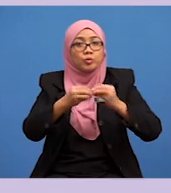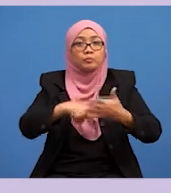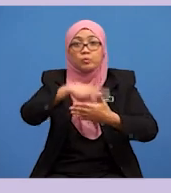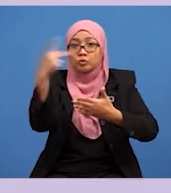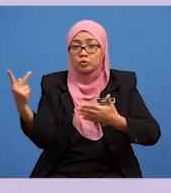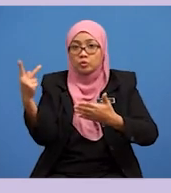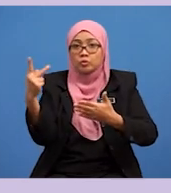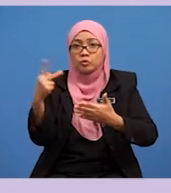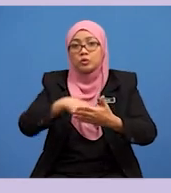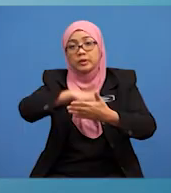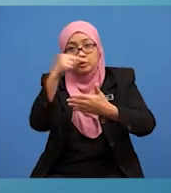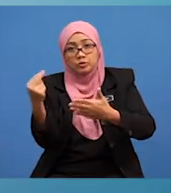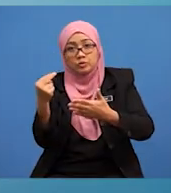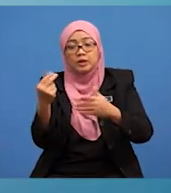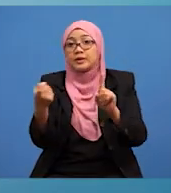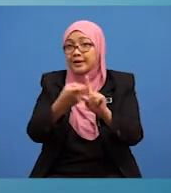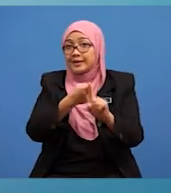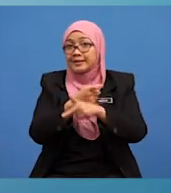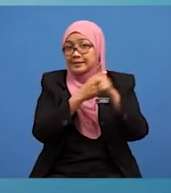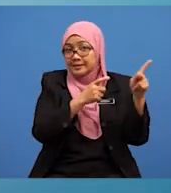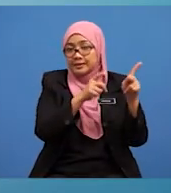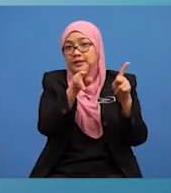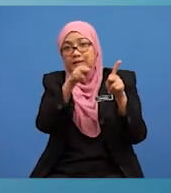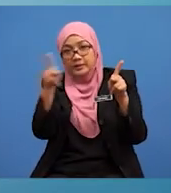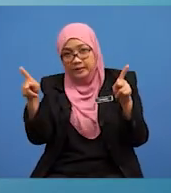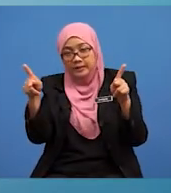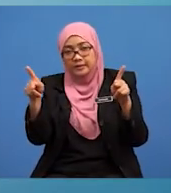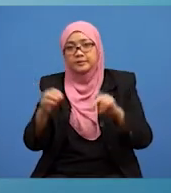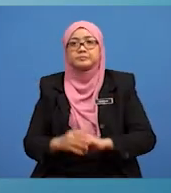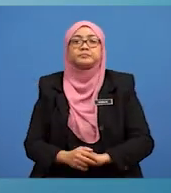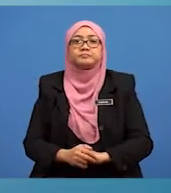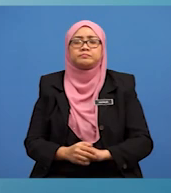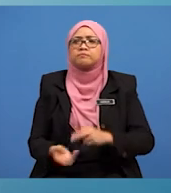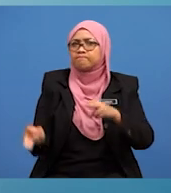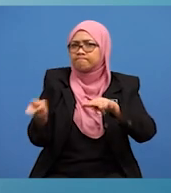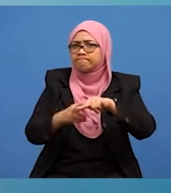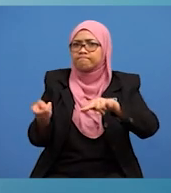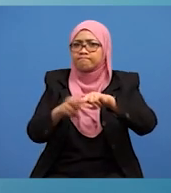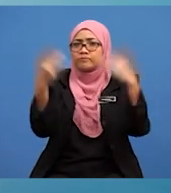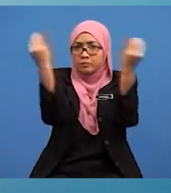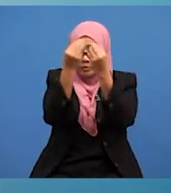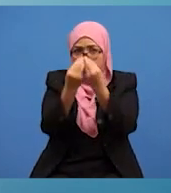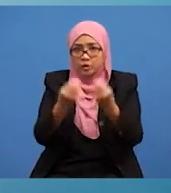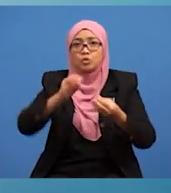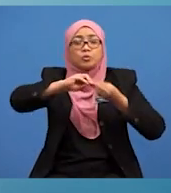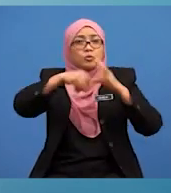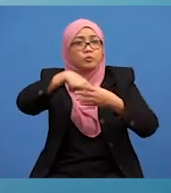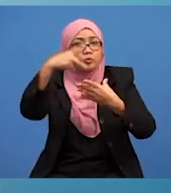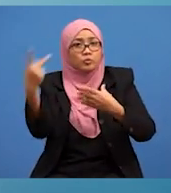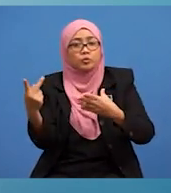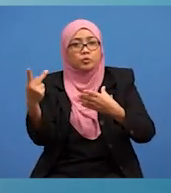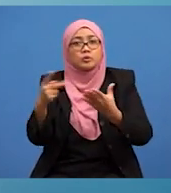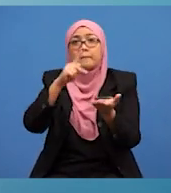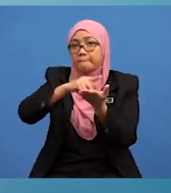sehingga ke bawah. Pertambahan nombor proton bermaksud pertambahan bilangan proton. Walau